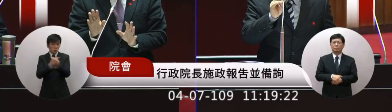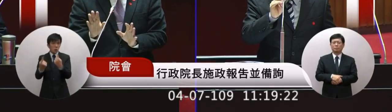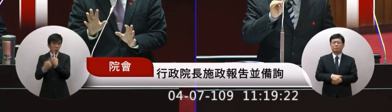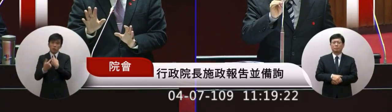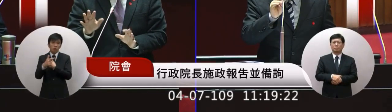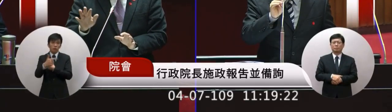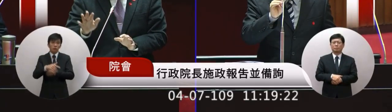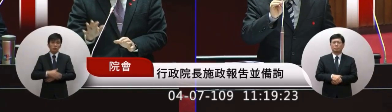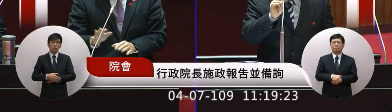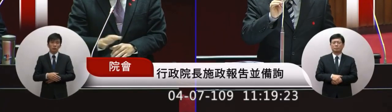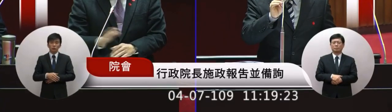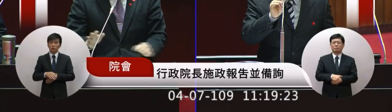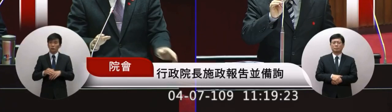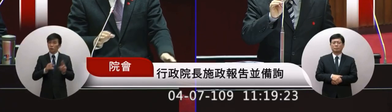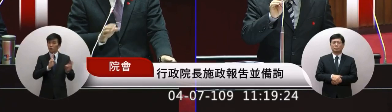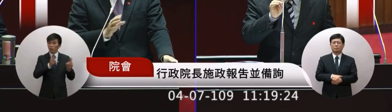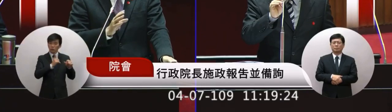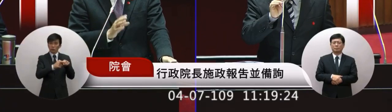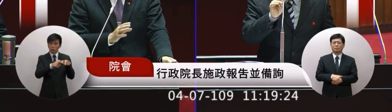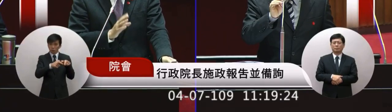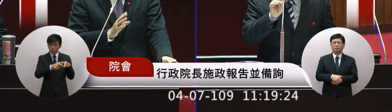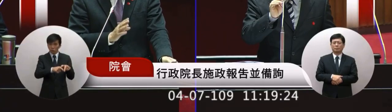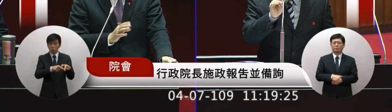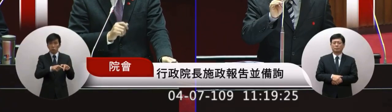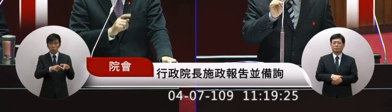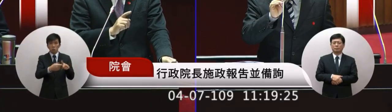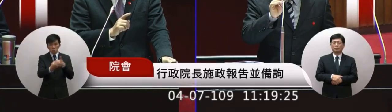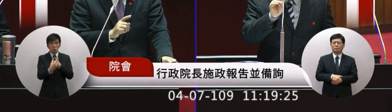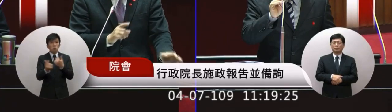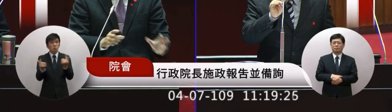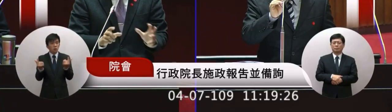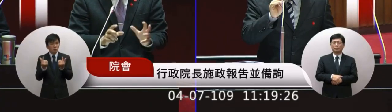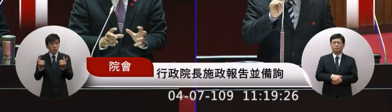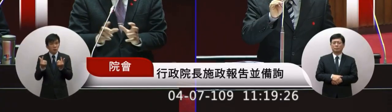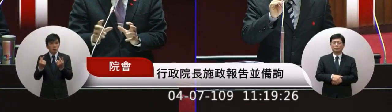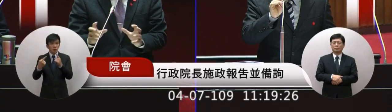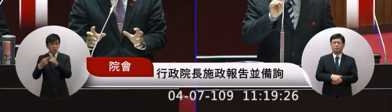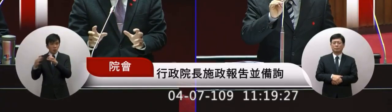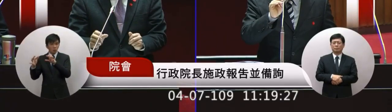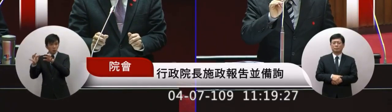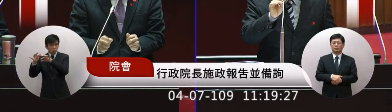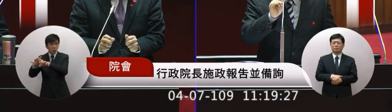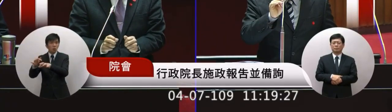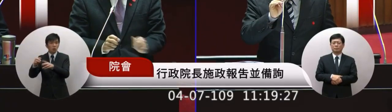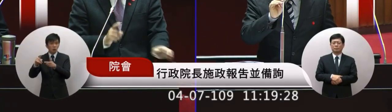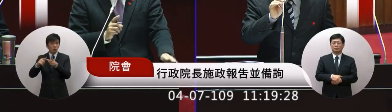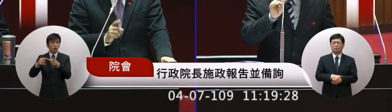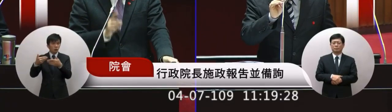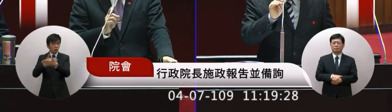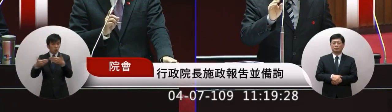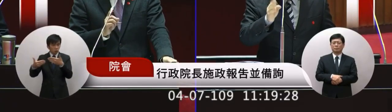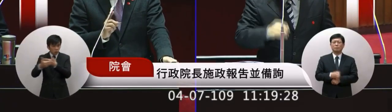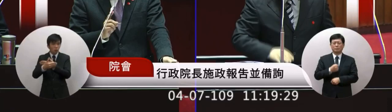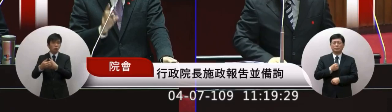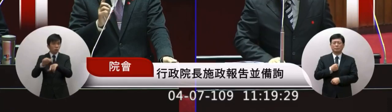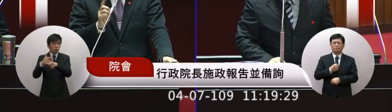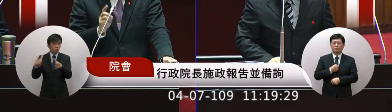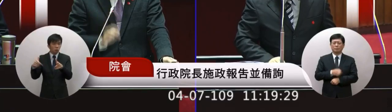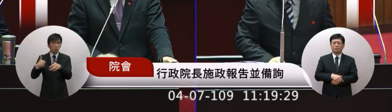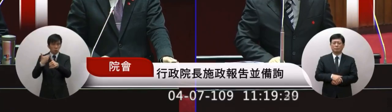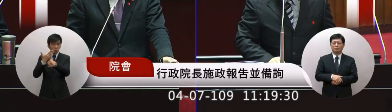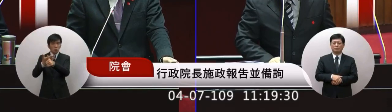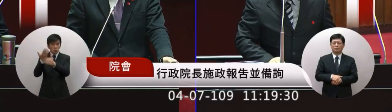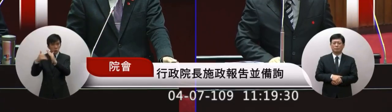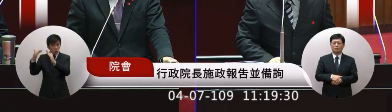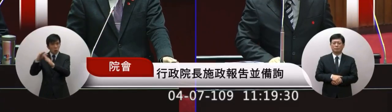我想对于指挥中心所传达的，包含集会、这个交通、这个部分呢、 了解， 其实都让学校